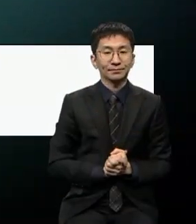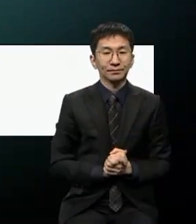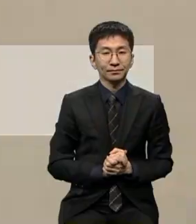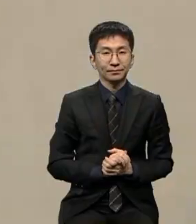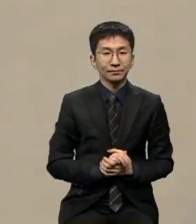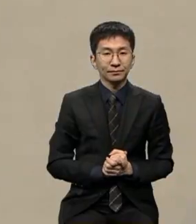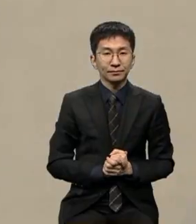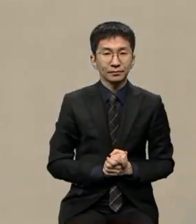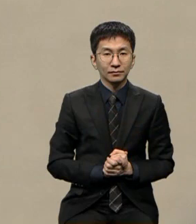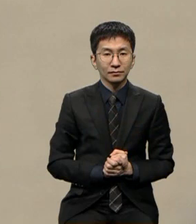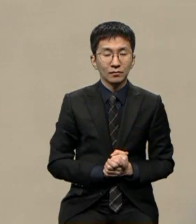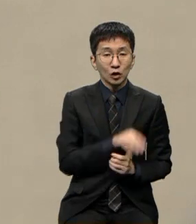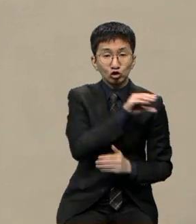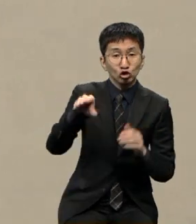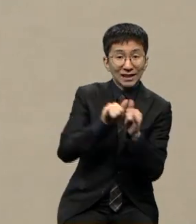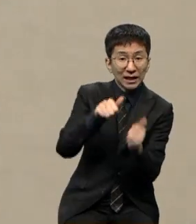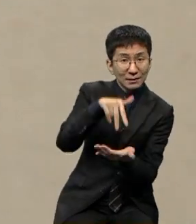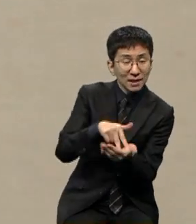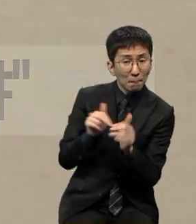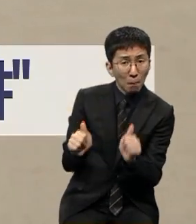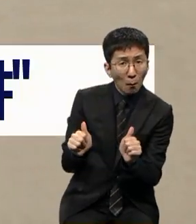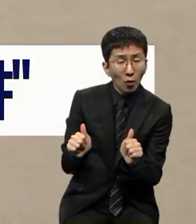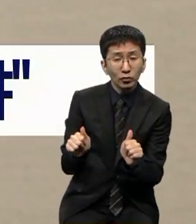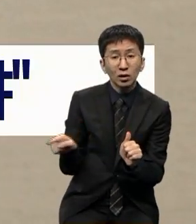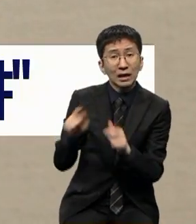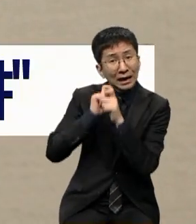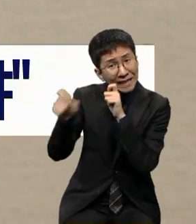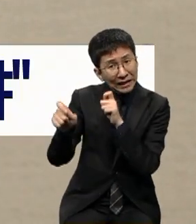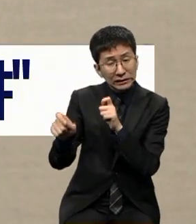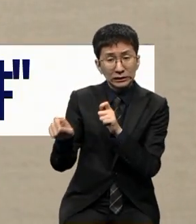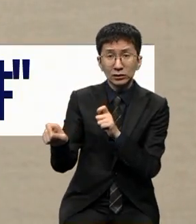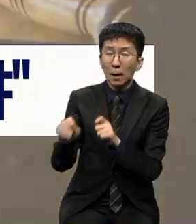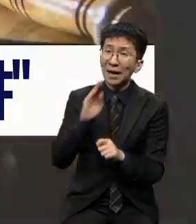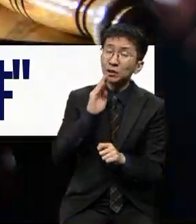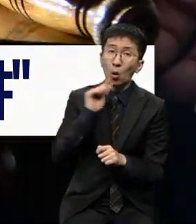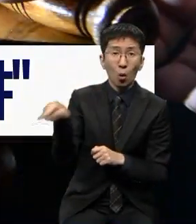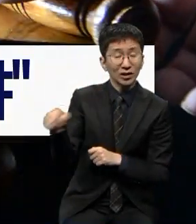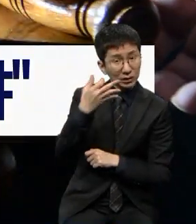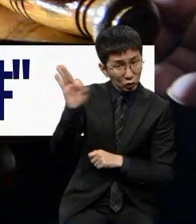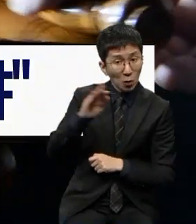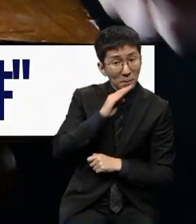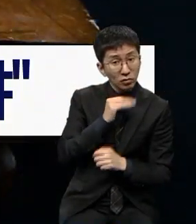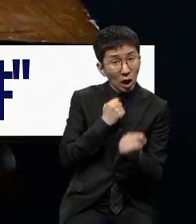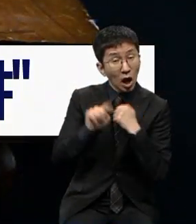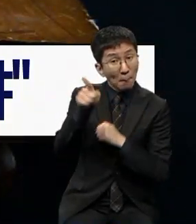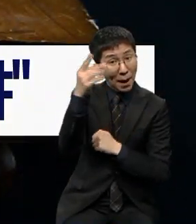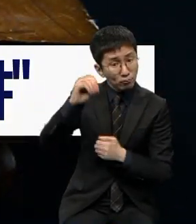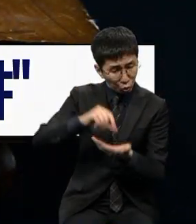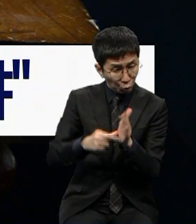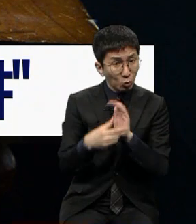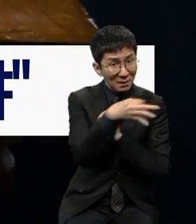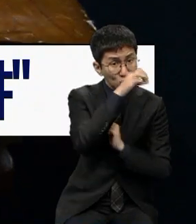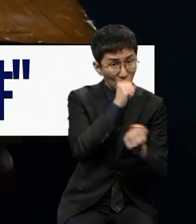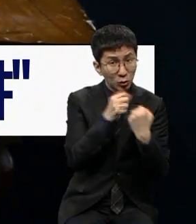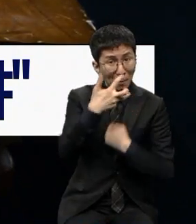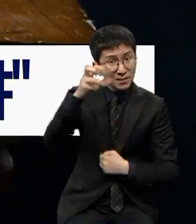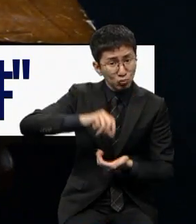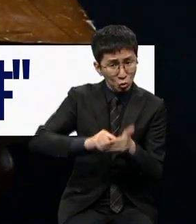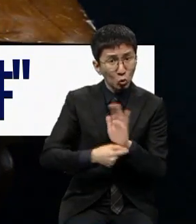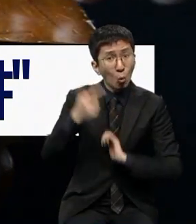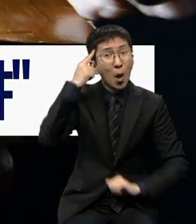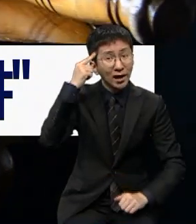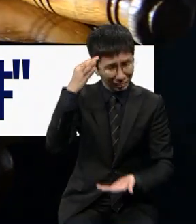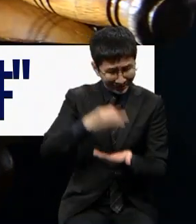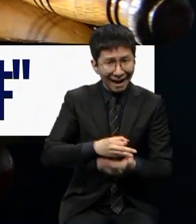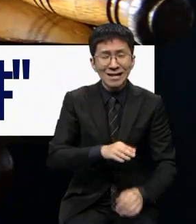보고. 투자자들은 법원이 사기적 부정거래를 인정한 만큼 투자금을 100% 돌려받는 거래 취소 결정이 나와야